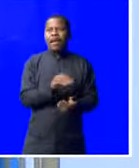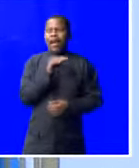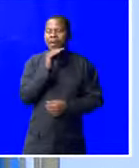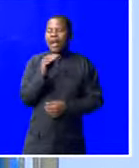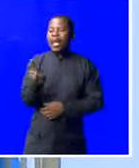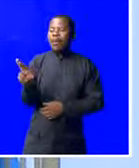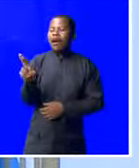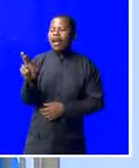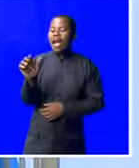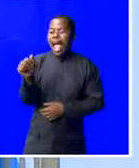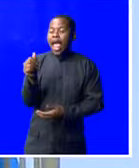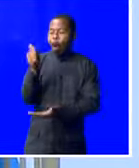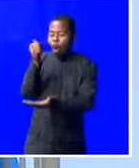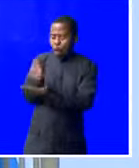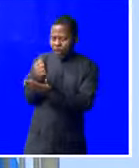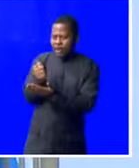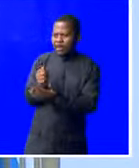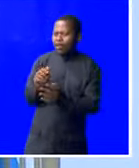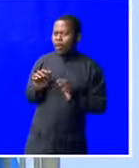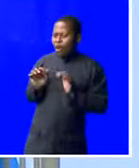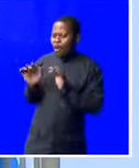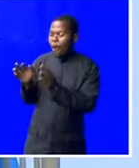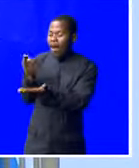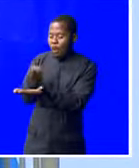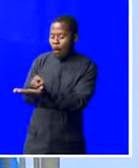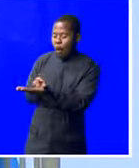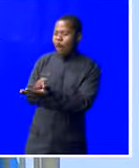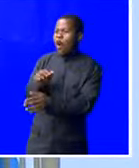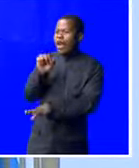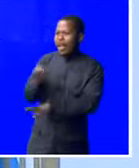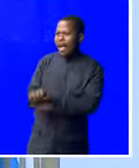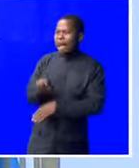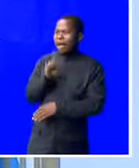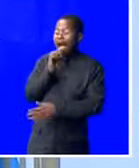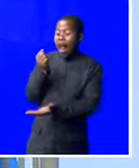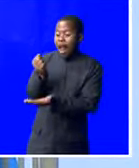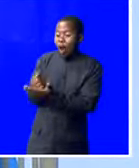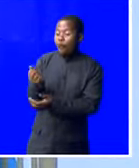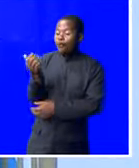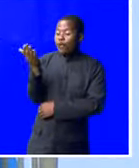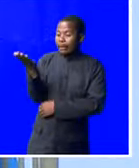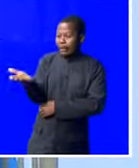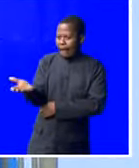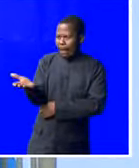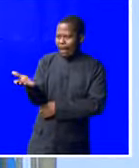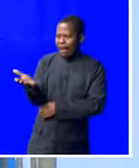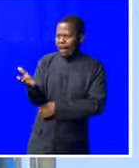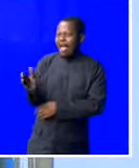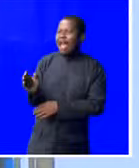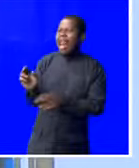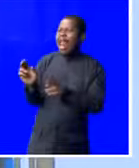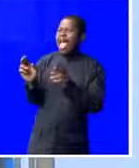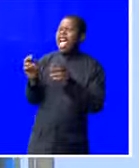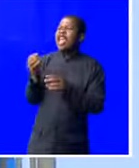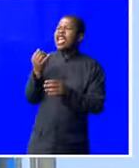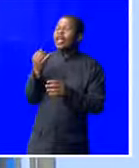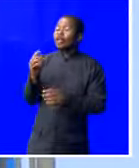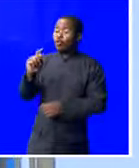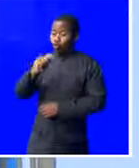kuyewa lemahhovisini le mahhovisini ufike uthole ukuthi le ndzaba ayidekeki